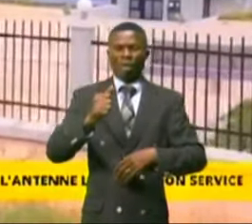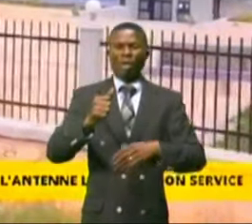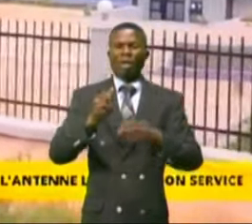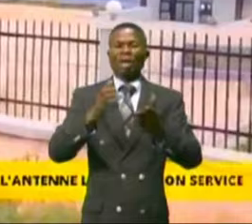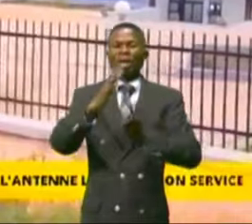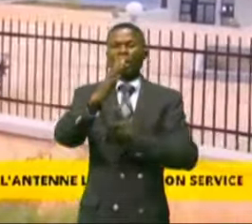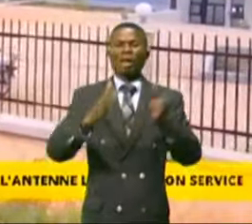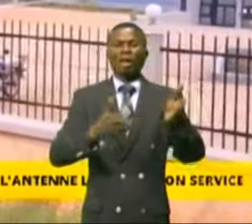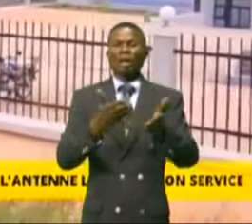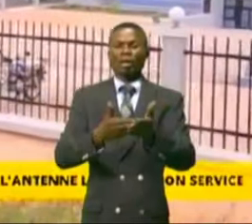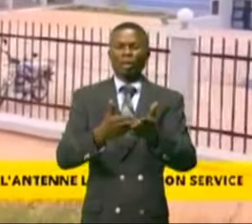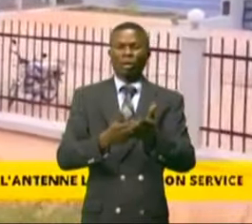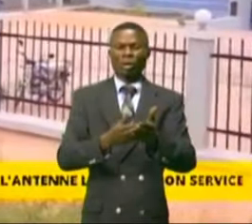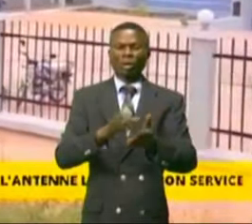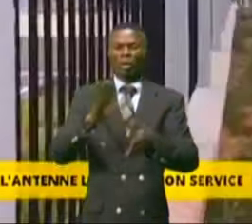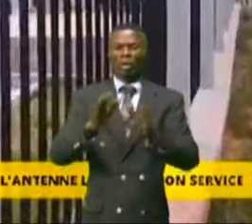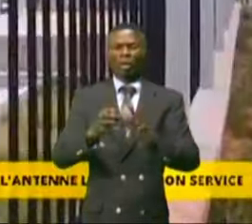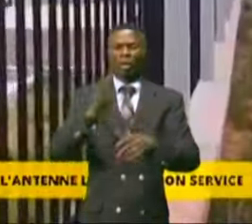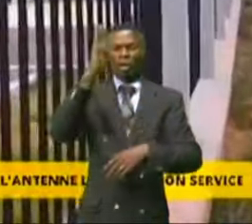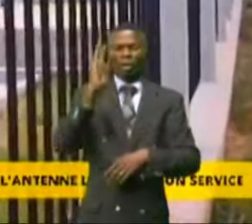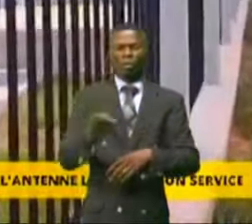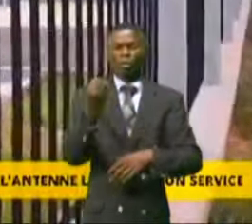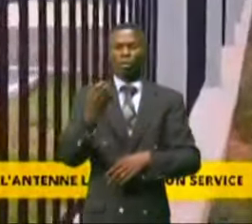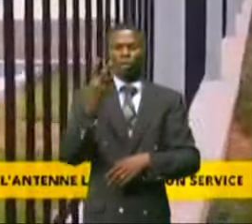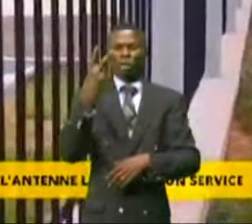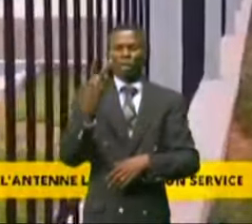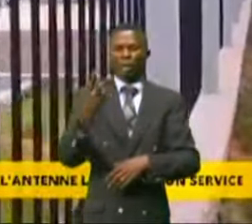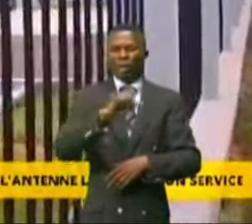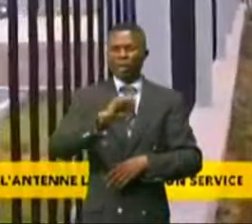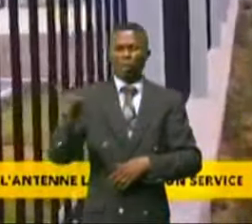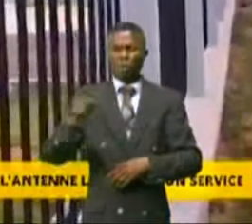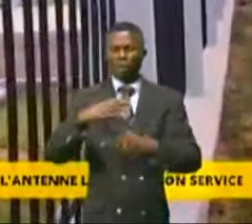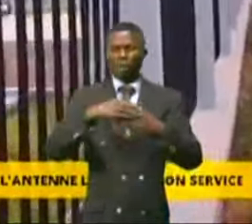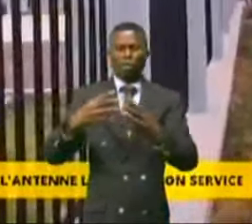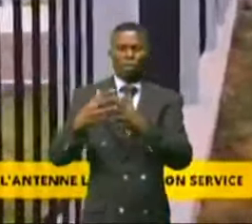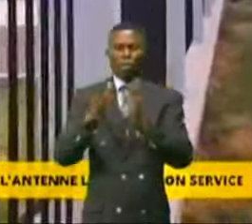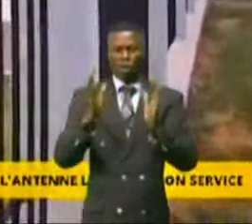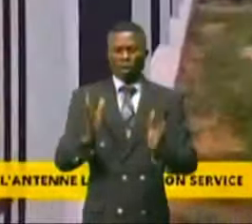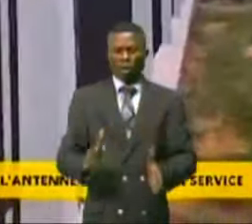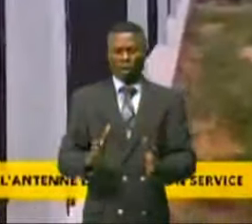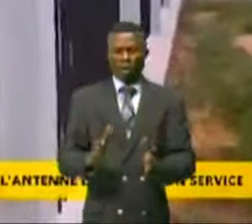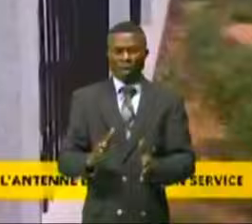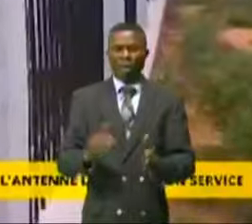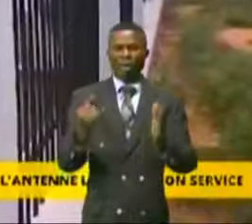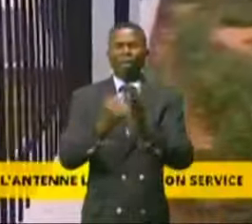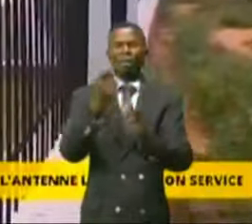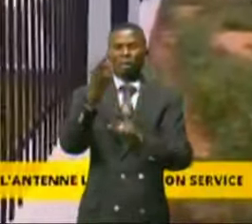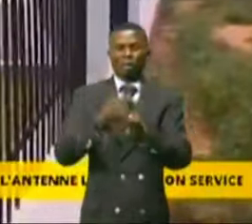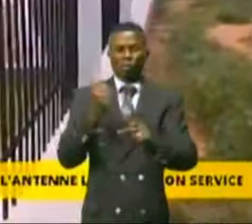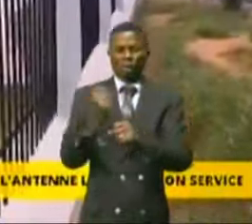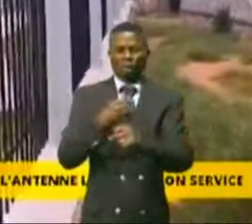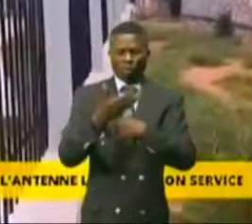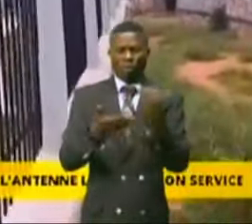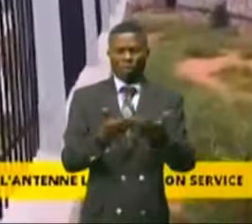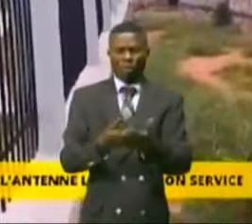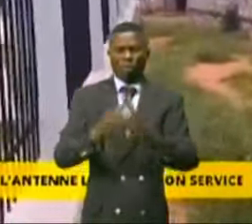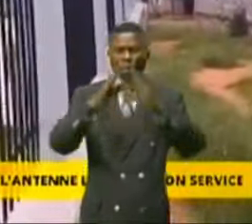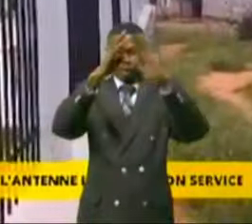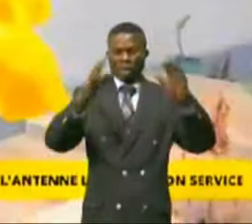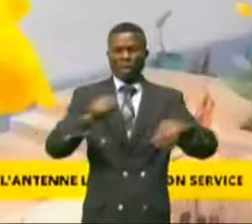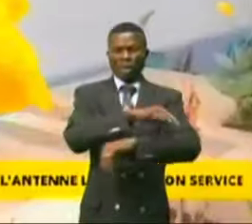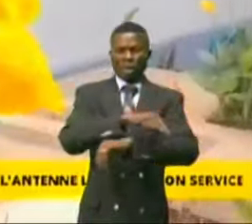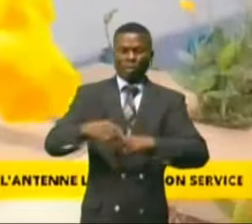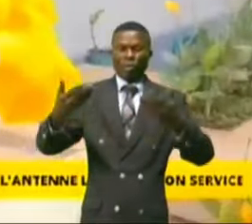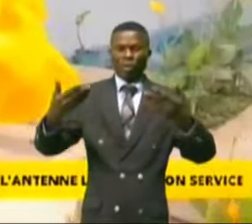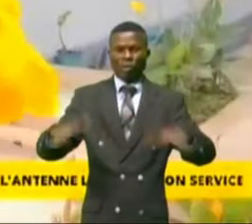journal officiel environ 342 000 dollars américains, et ils ont duré 6 mois. Le bâtiment ainsi